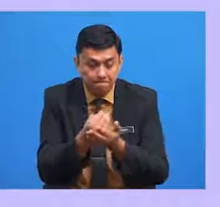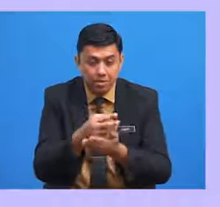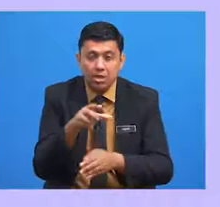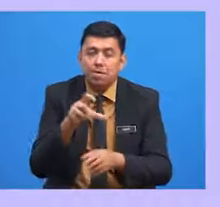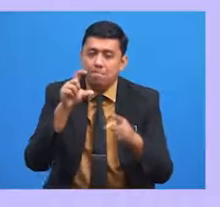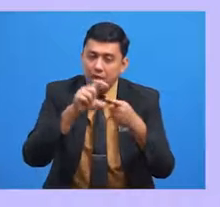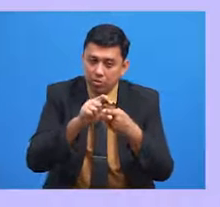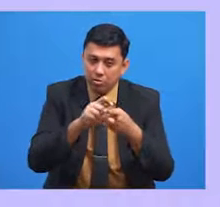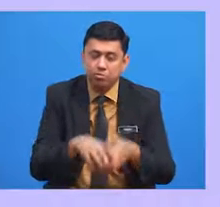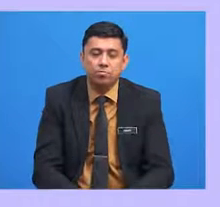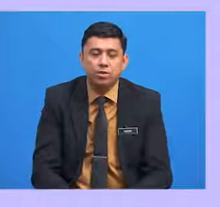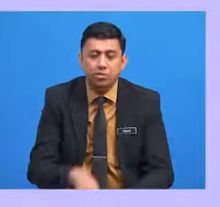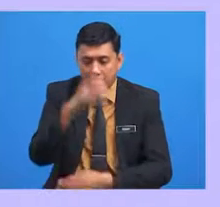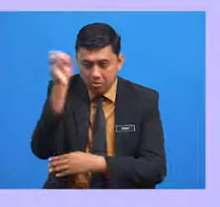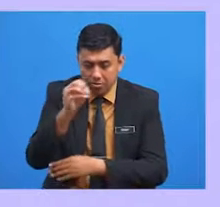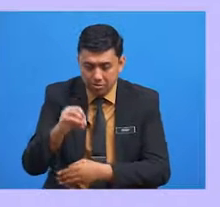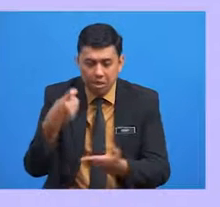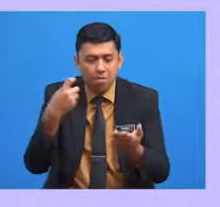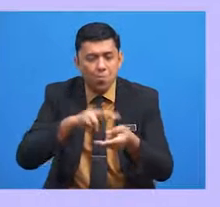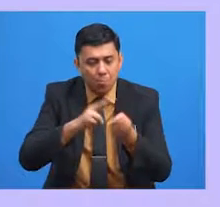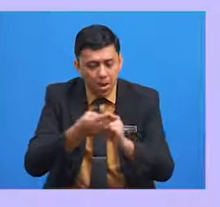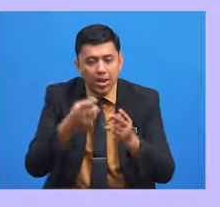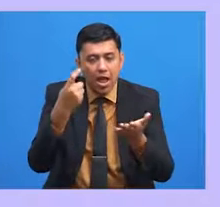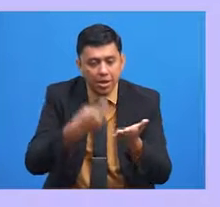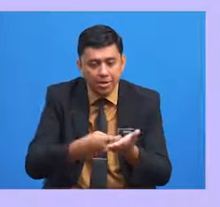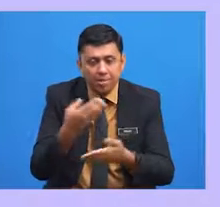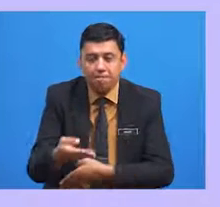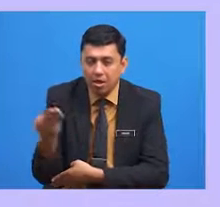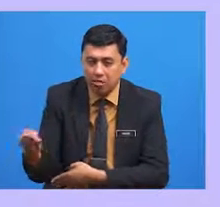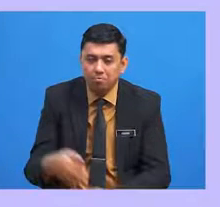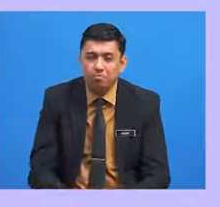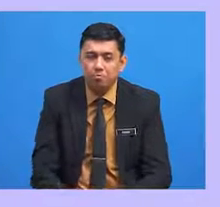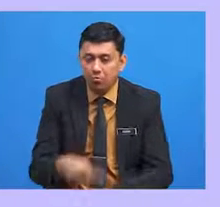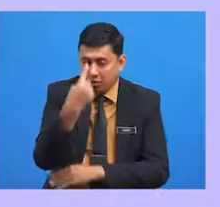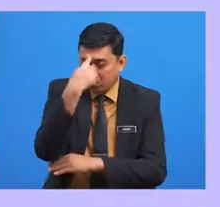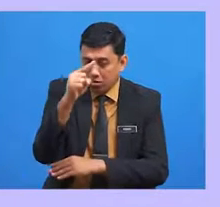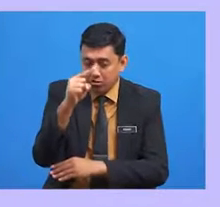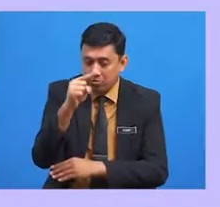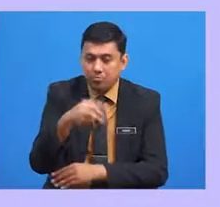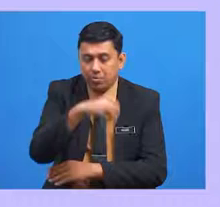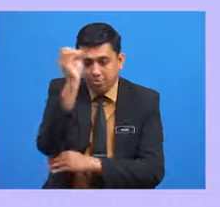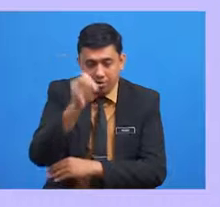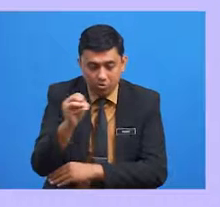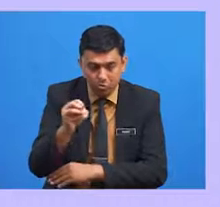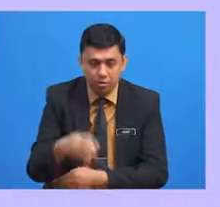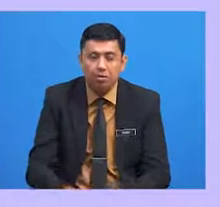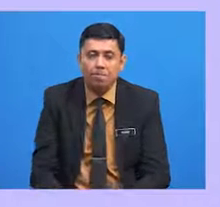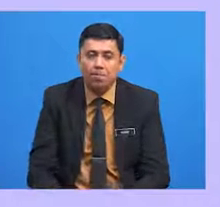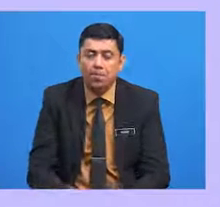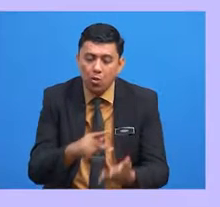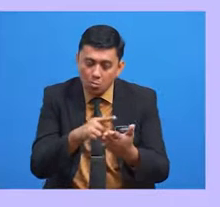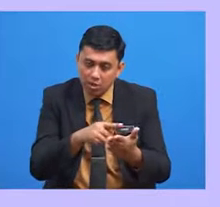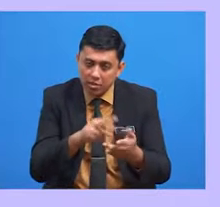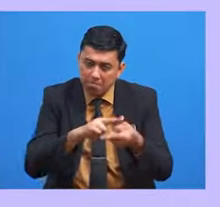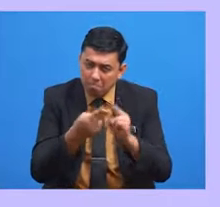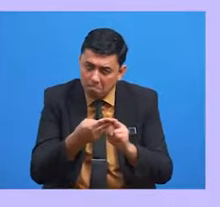bahagi dengan peratus perubahan harga barang itu sendiri. Atau untuk memperolehi peratus perubahan kuantiti